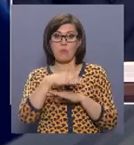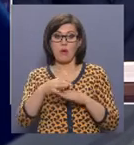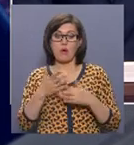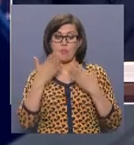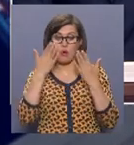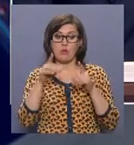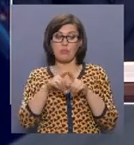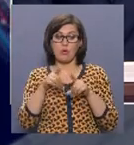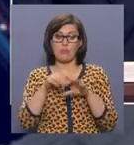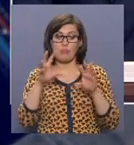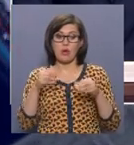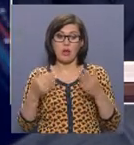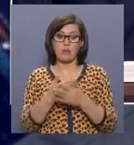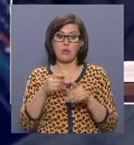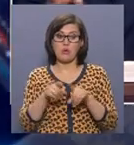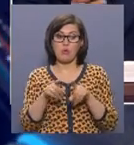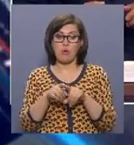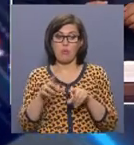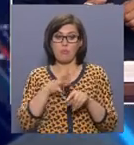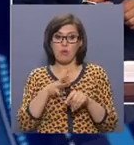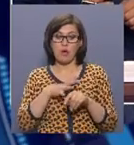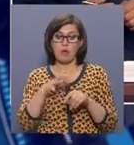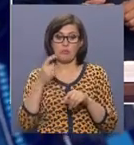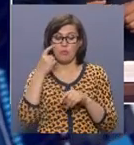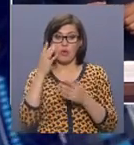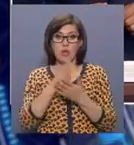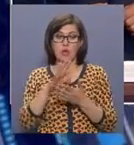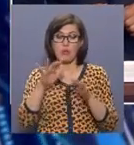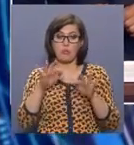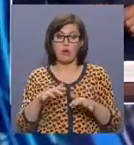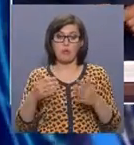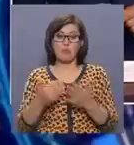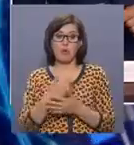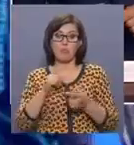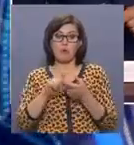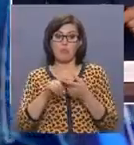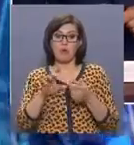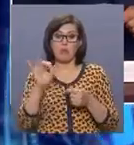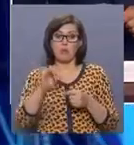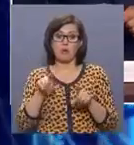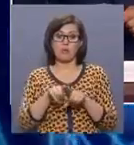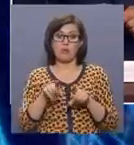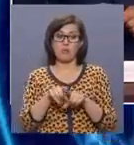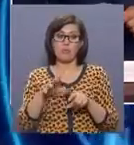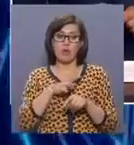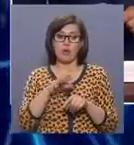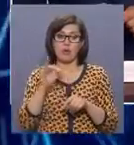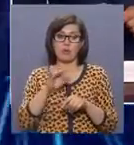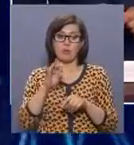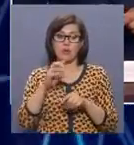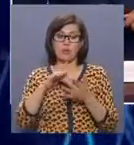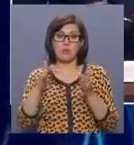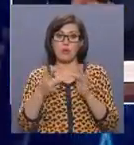оқыған тұтынушы барлық ақпараттың бұғатталып қалғандығын байқайды. Компьютердің қайта іске қосылуы үшін қаскүнемдер биткоин